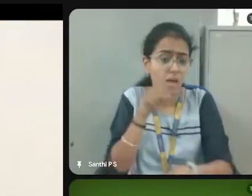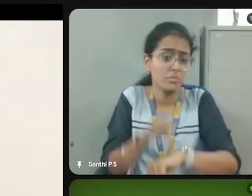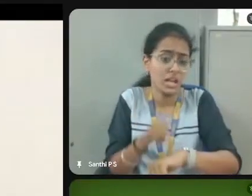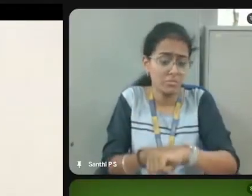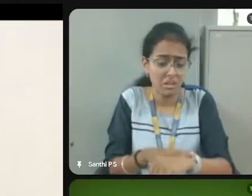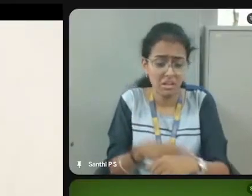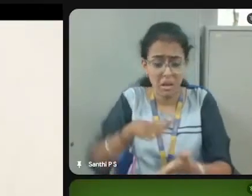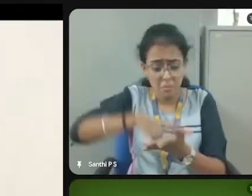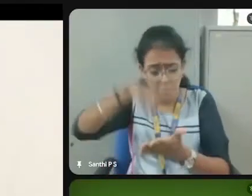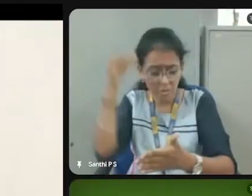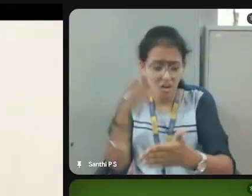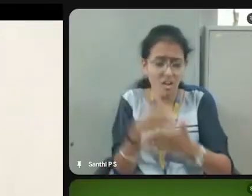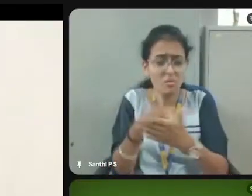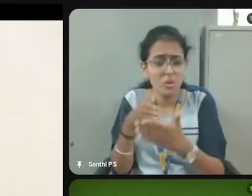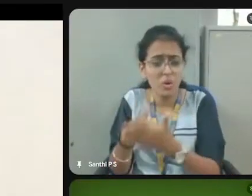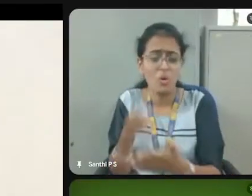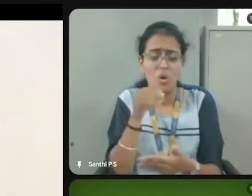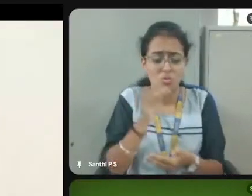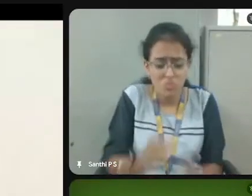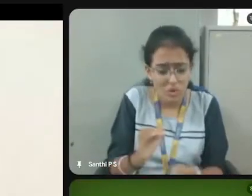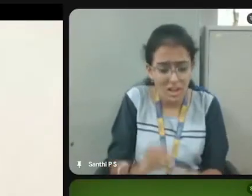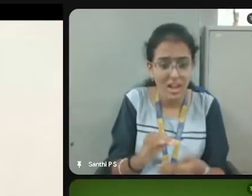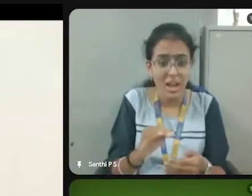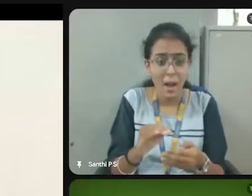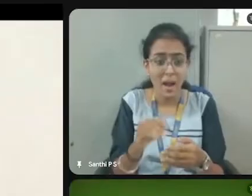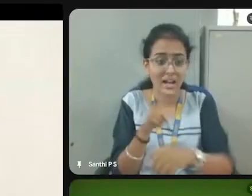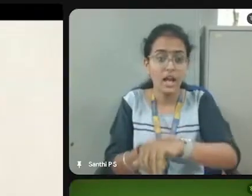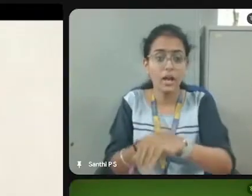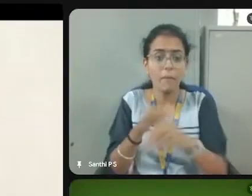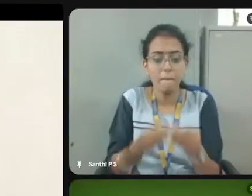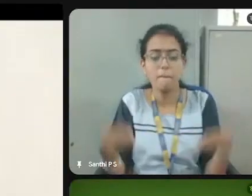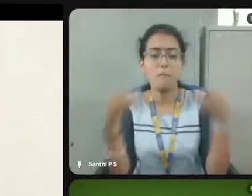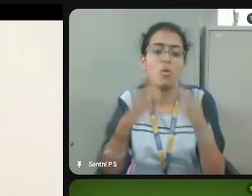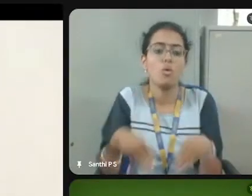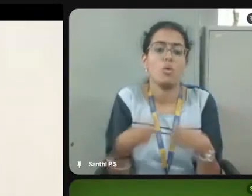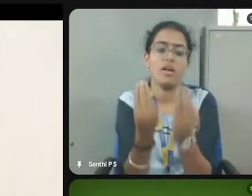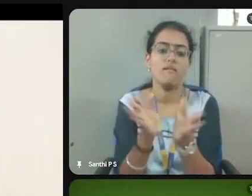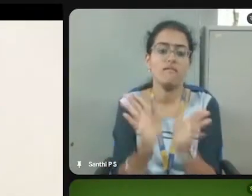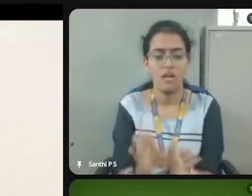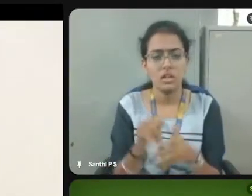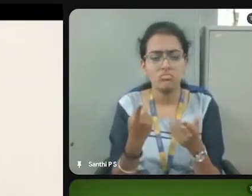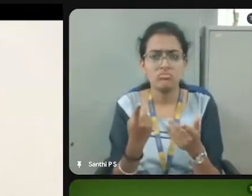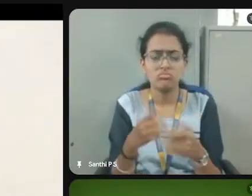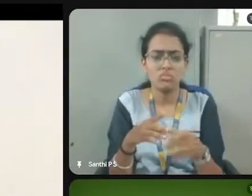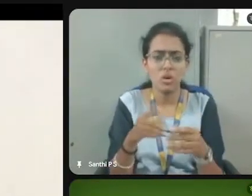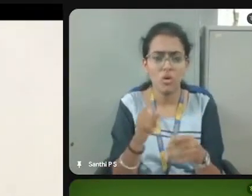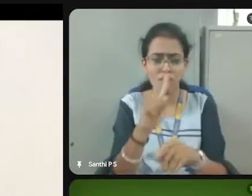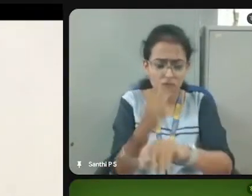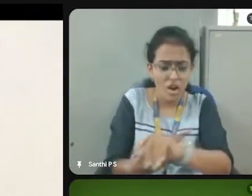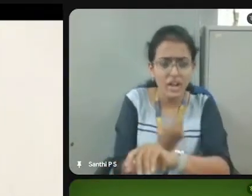പഠനപരിമിതിയുള്ള കുട്ടികൾക്ക് എക്സ്ട്രാ ടൈമിംഗ് നമ്മൾ കൊടുത്തിട്ടുണ്ട്. എക്സ്ട്രാ ടൈമിംഗ് എന്ന് പറയുമ്പം ഓരോ 1